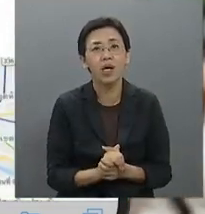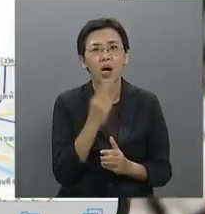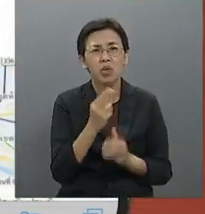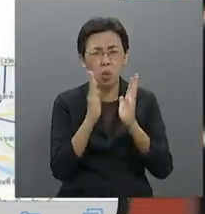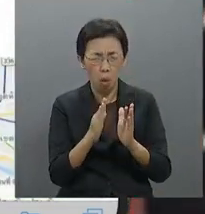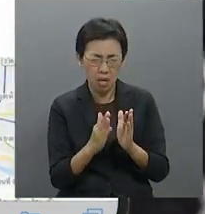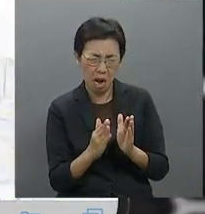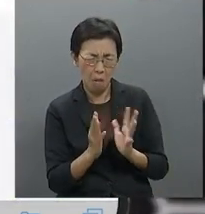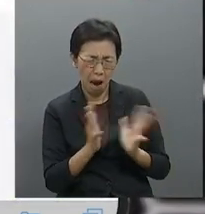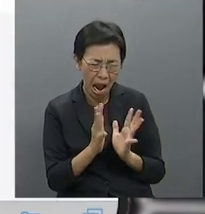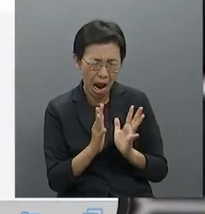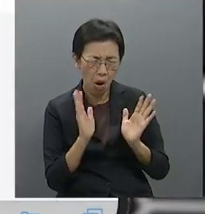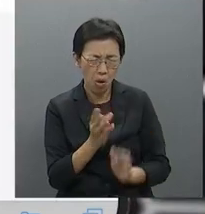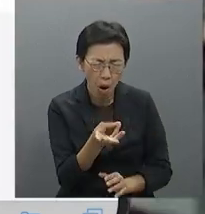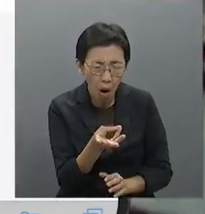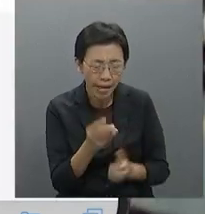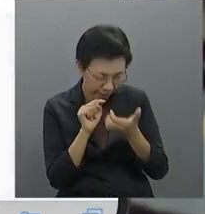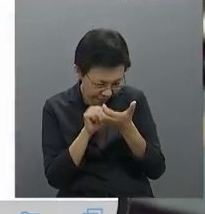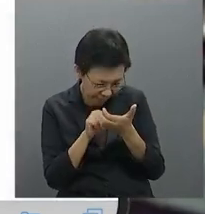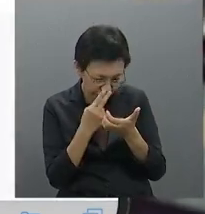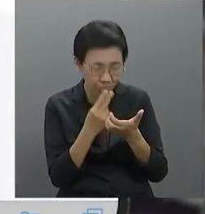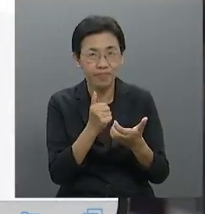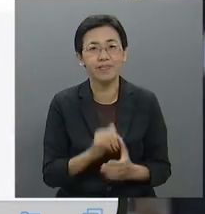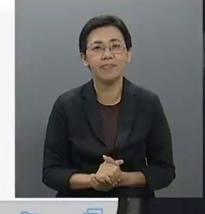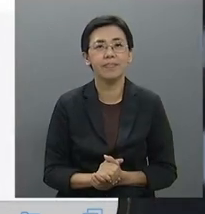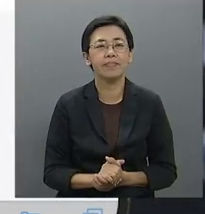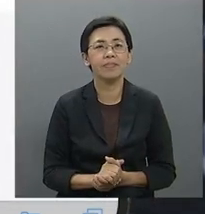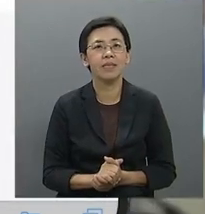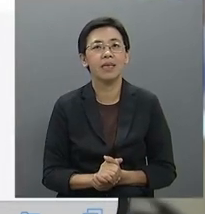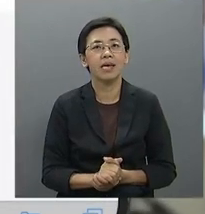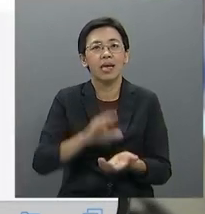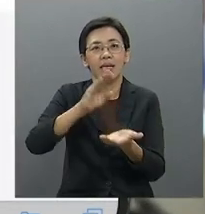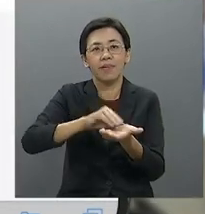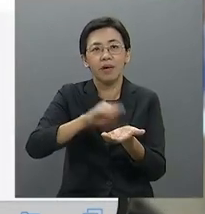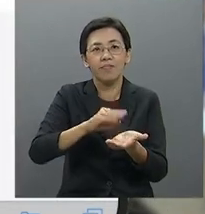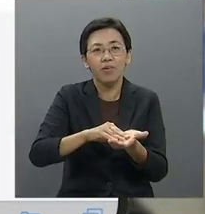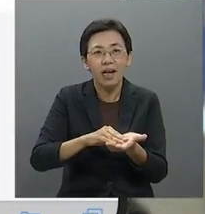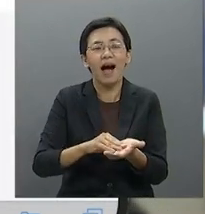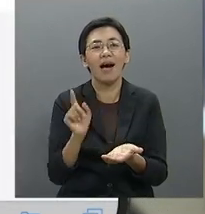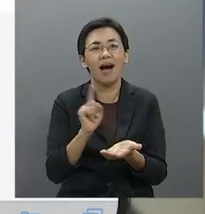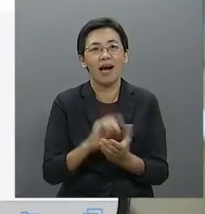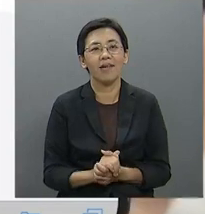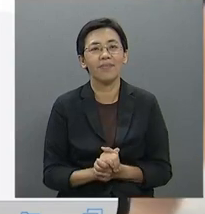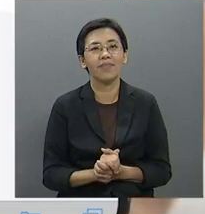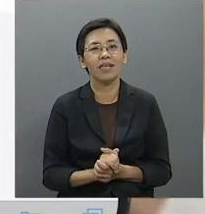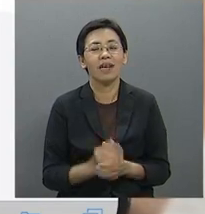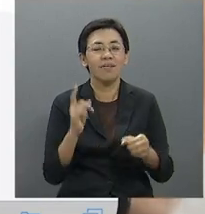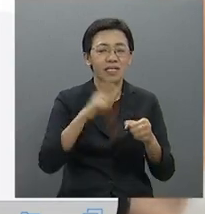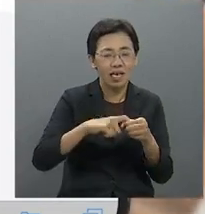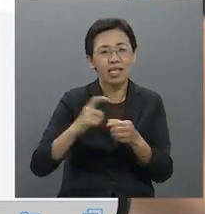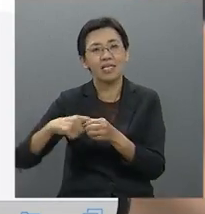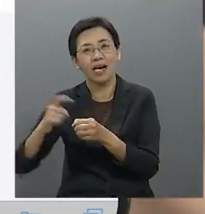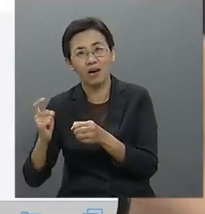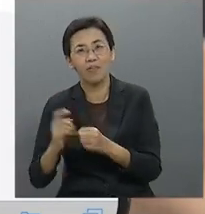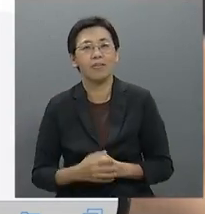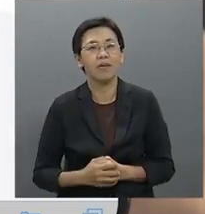ใช้บริการจากการ Check-Inบันทึกข้มูลการเดินทางผ่านการสแน CheckInะ CheckOutเพื่อประโยช